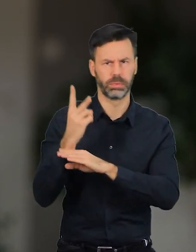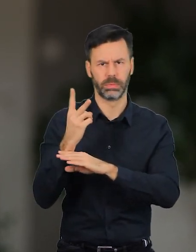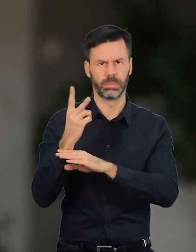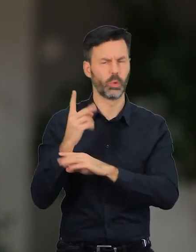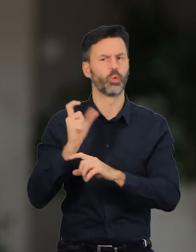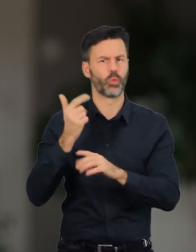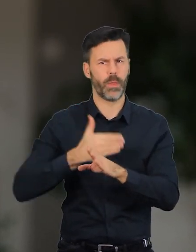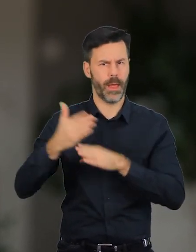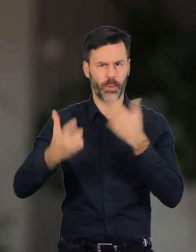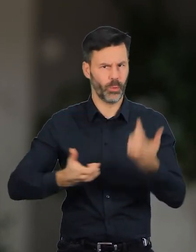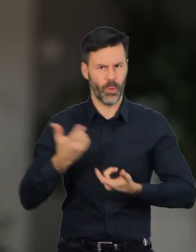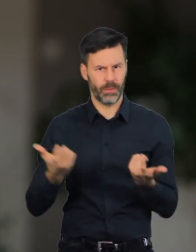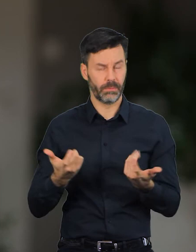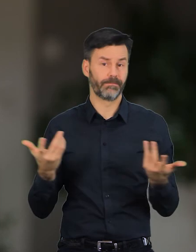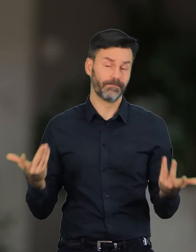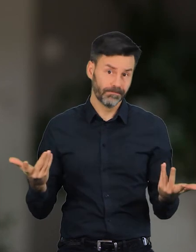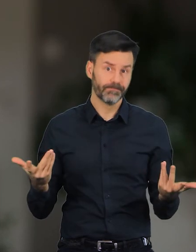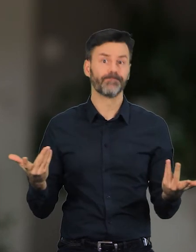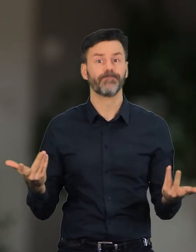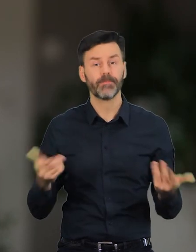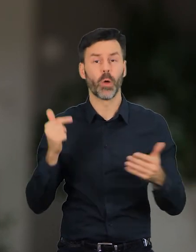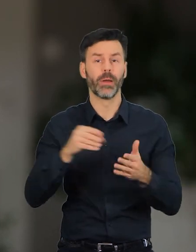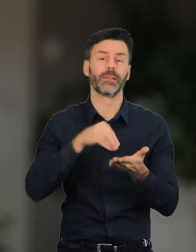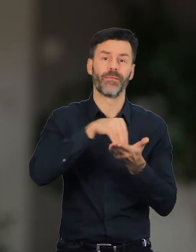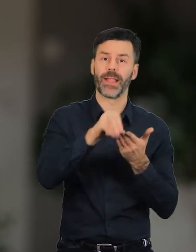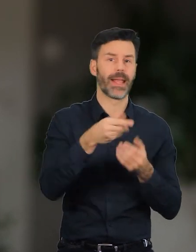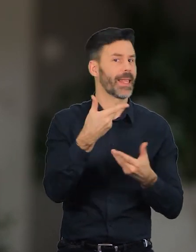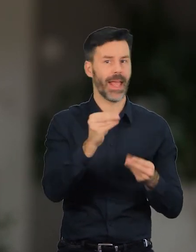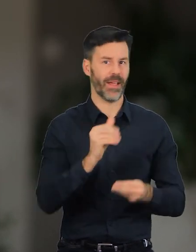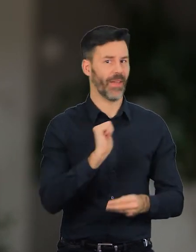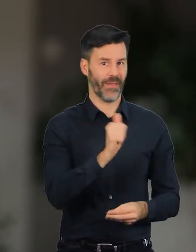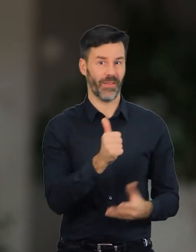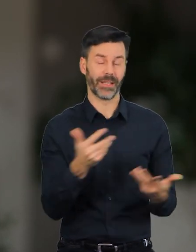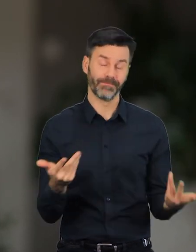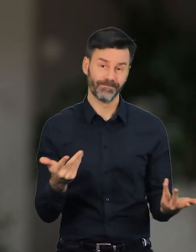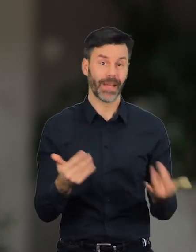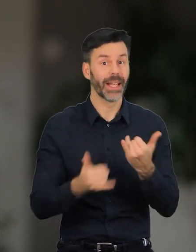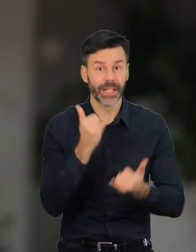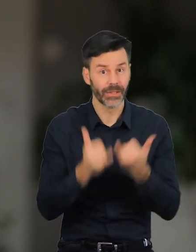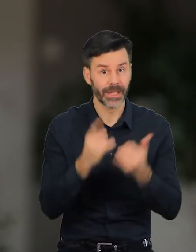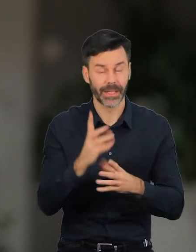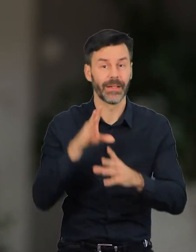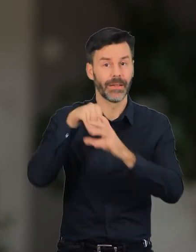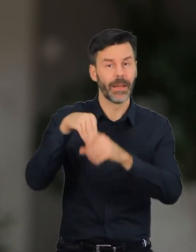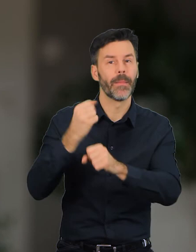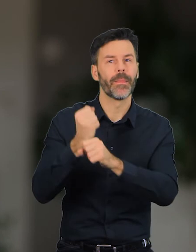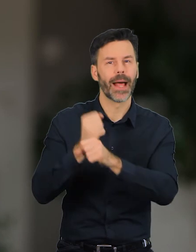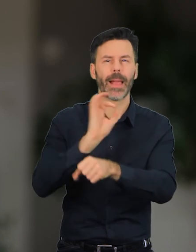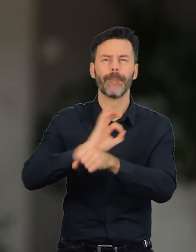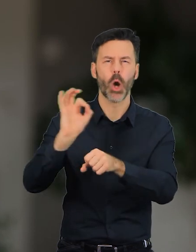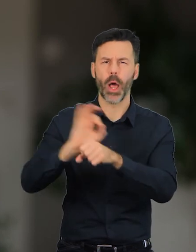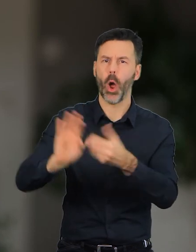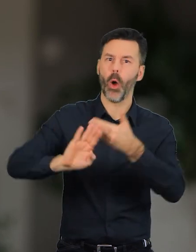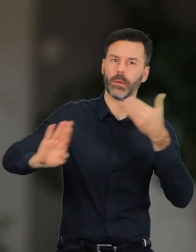wydatków? Cóż, wtedy stanowią wydatek niekwalifikowalny. Jeżeli natomiast angażujemy personel poza projektem, na przykład w ramach